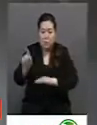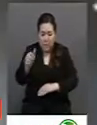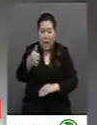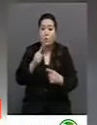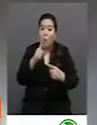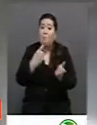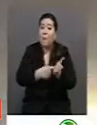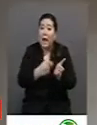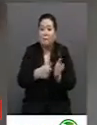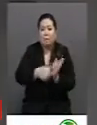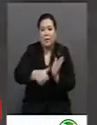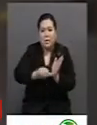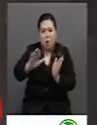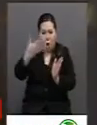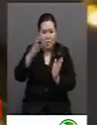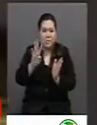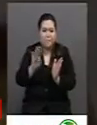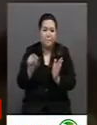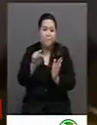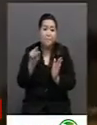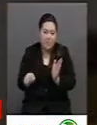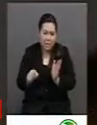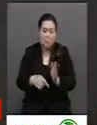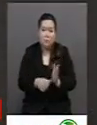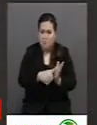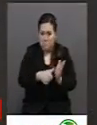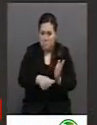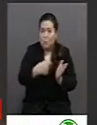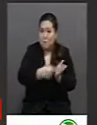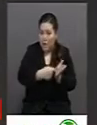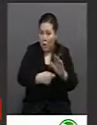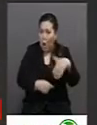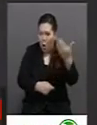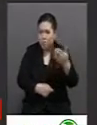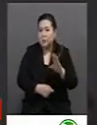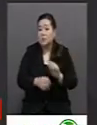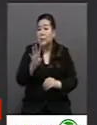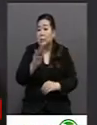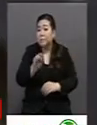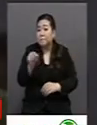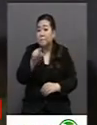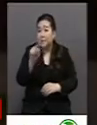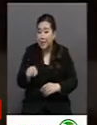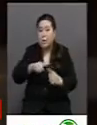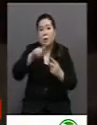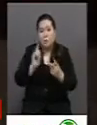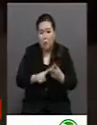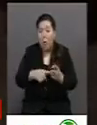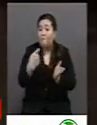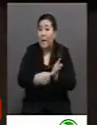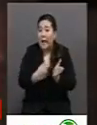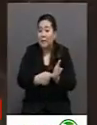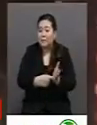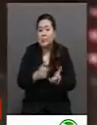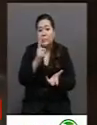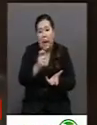ภาษีอีก 40% ของราคารถให้กับทางกรมศุลกากรก่อนแล้วก็ต้องวางเงินค่าประกันเสียหายอีก